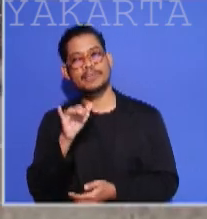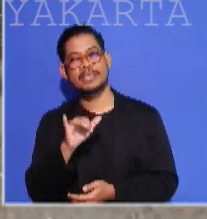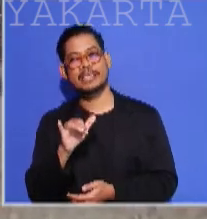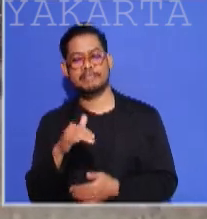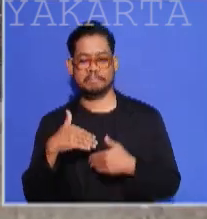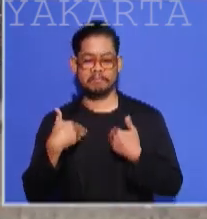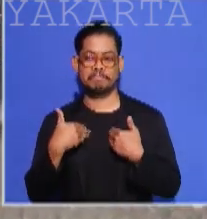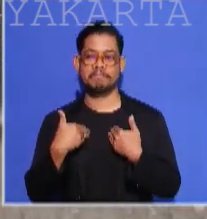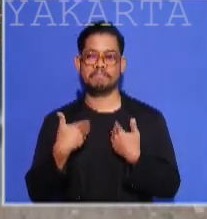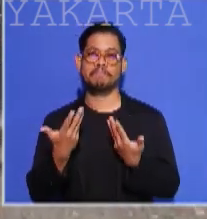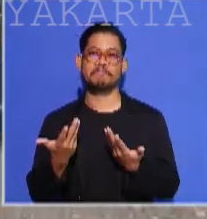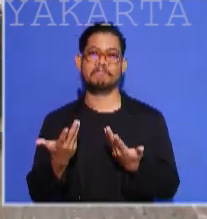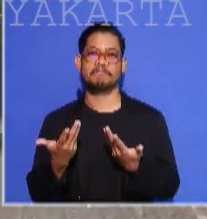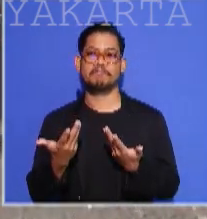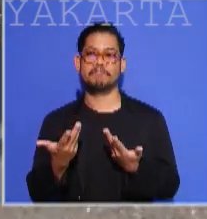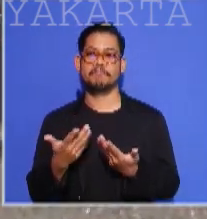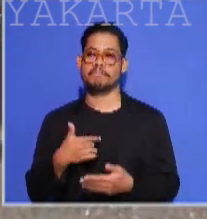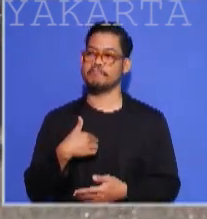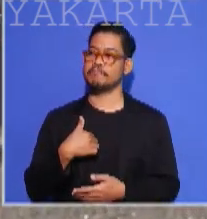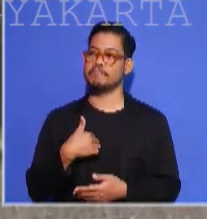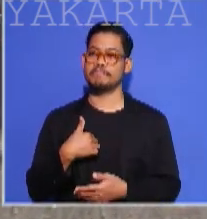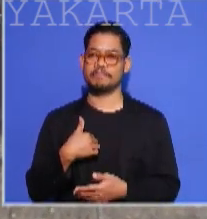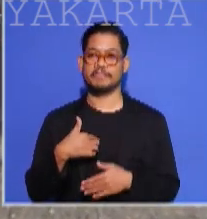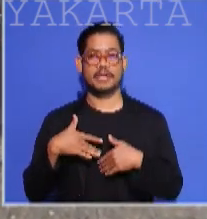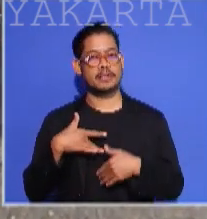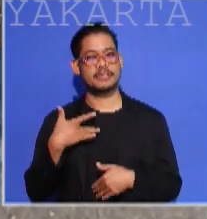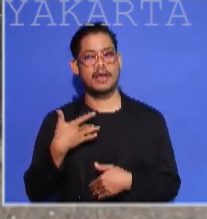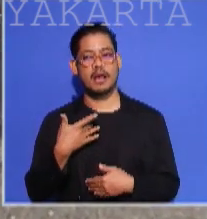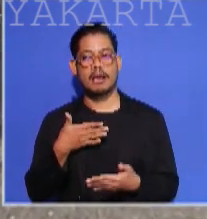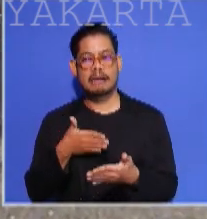Menyenangkannya itu seperti saya itu tertantang untuk